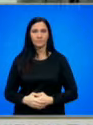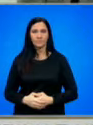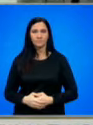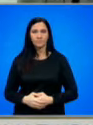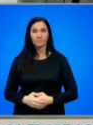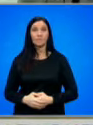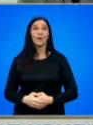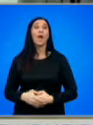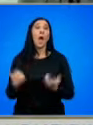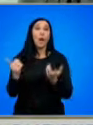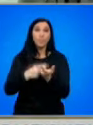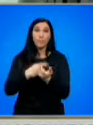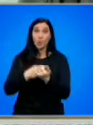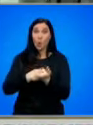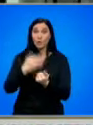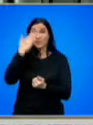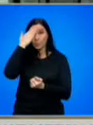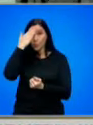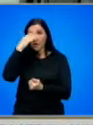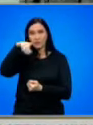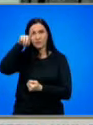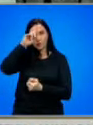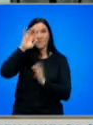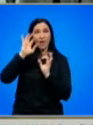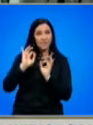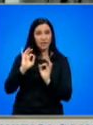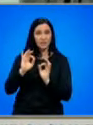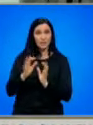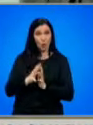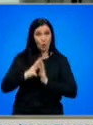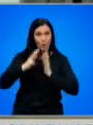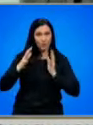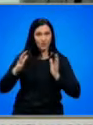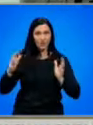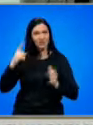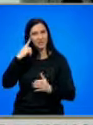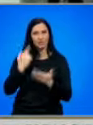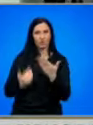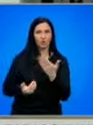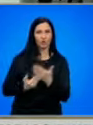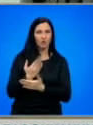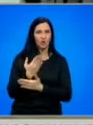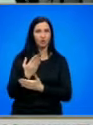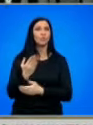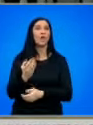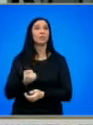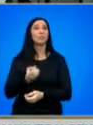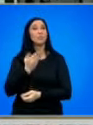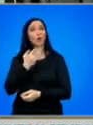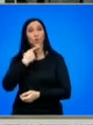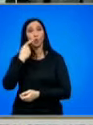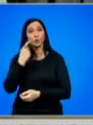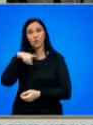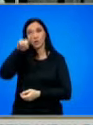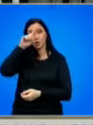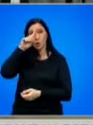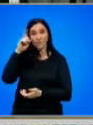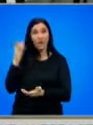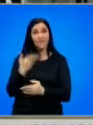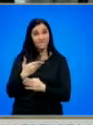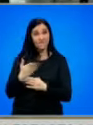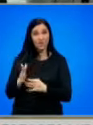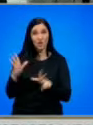Добър вечер. Да, броят на заболелите в София наистина расте. Знаете, от началото на новата година София вече се